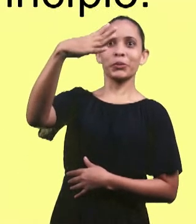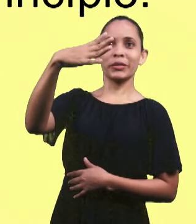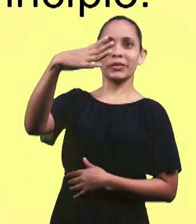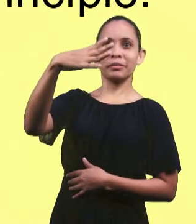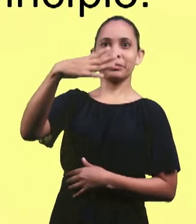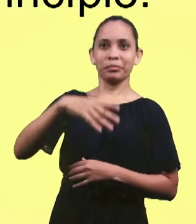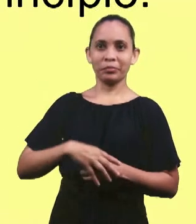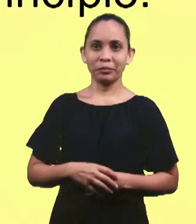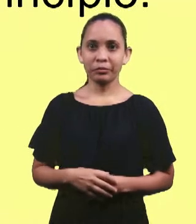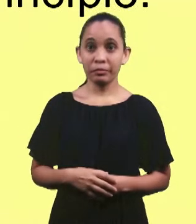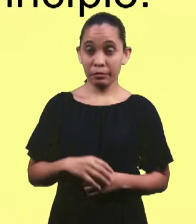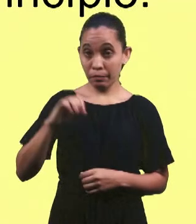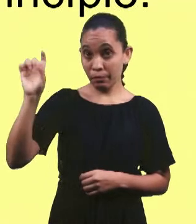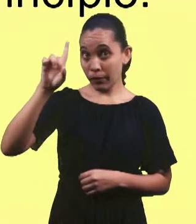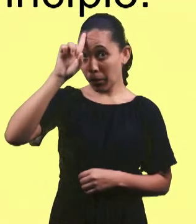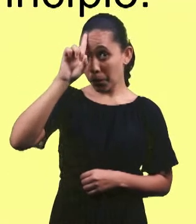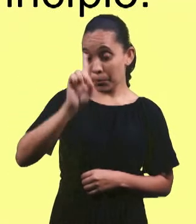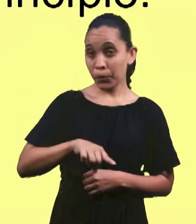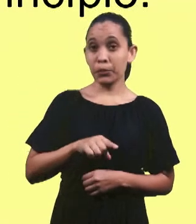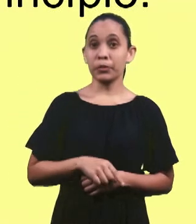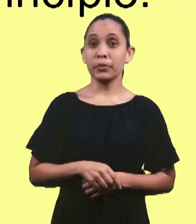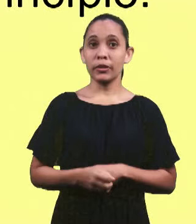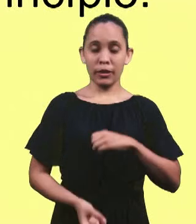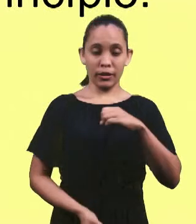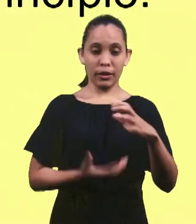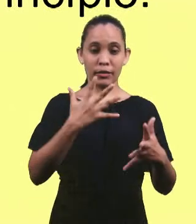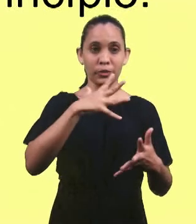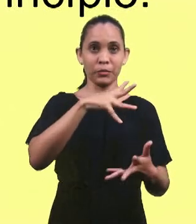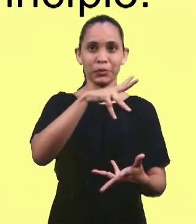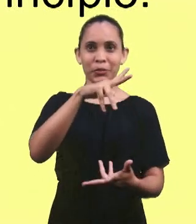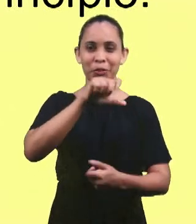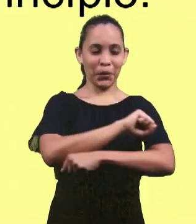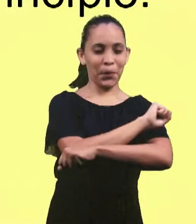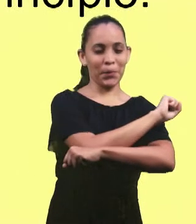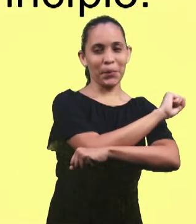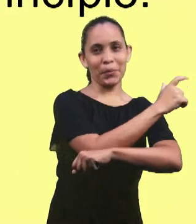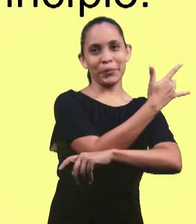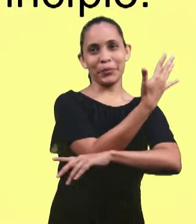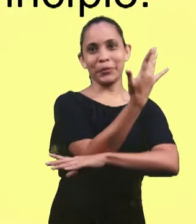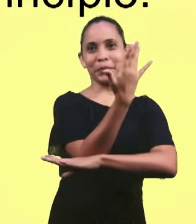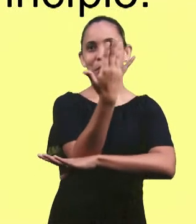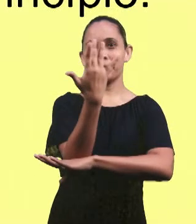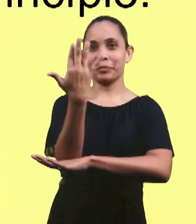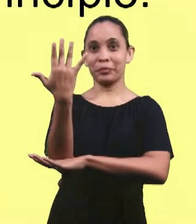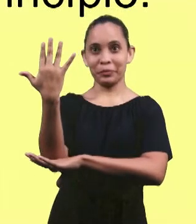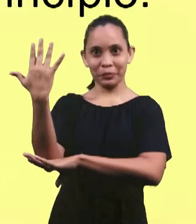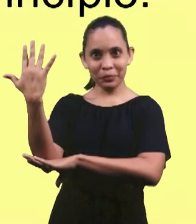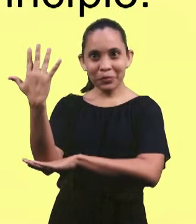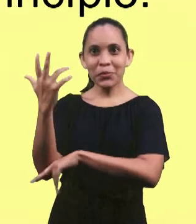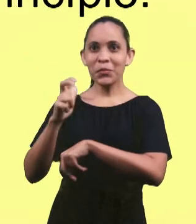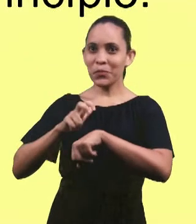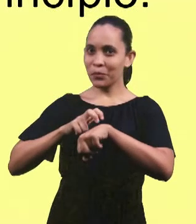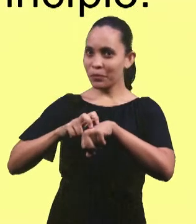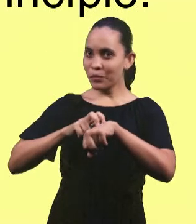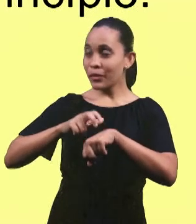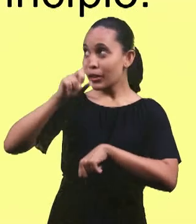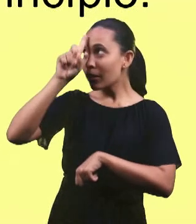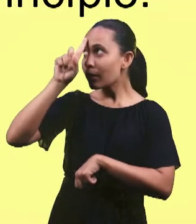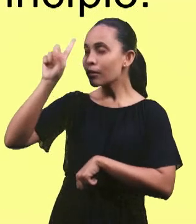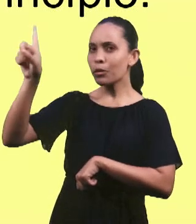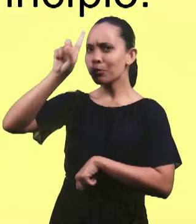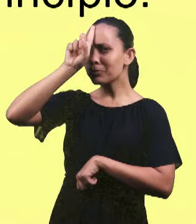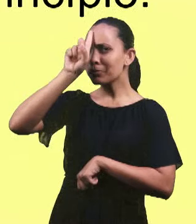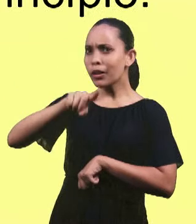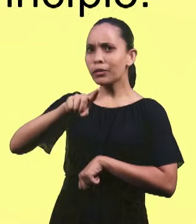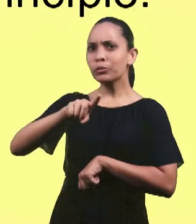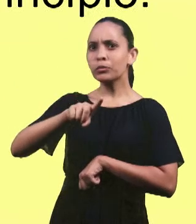dit que la terre produise de la verdure et la terre a produit de la verdure. Tout ce que Dieu a fait s'est